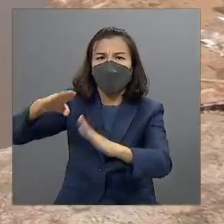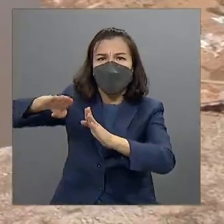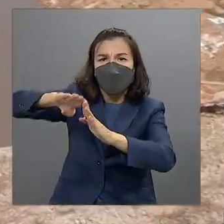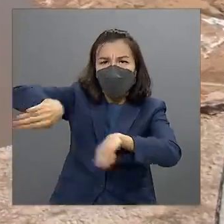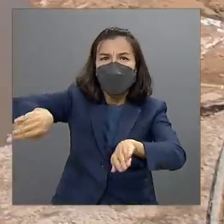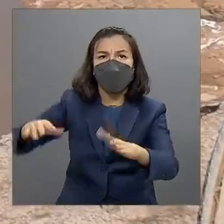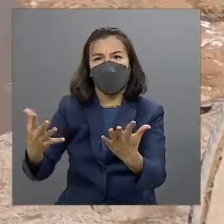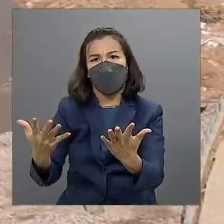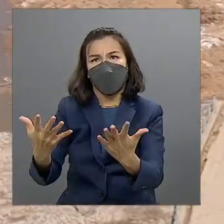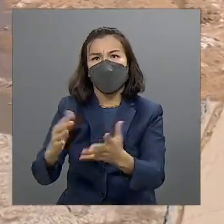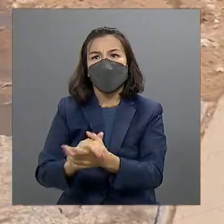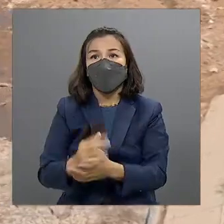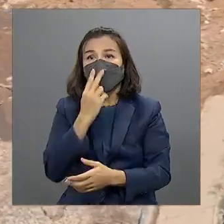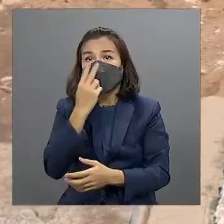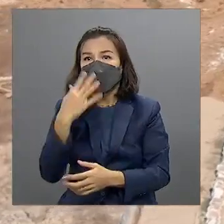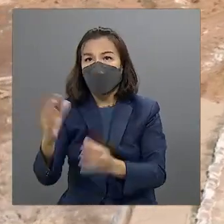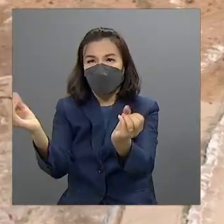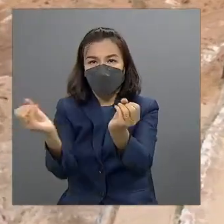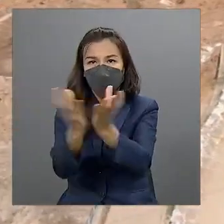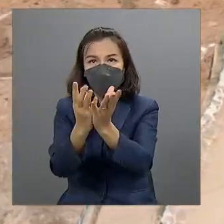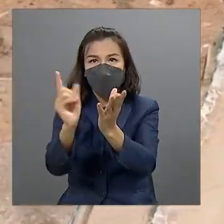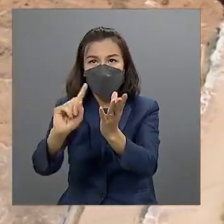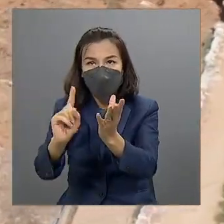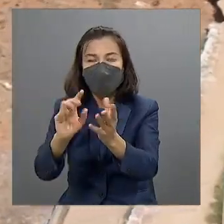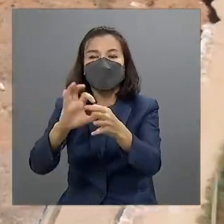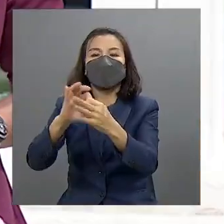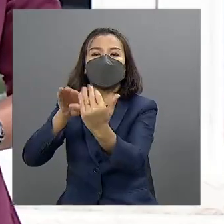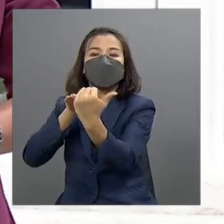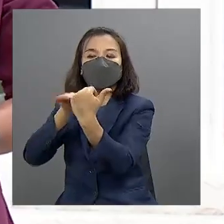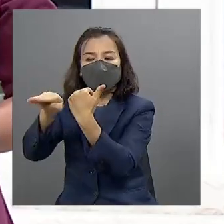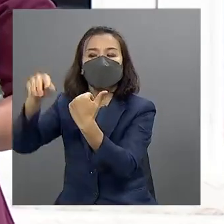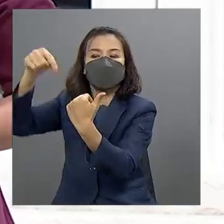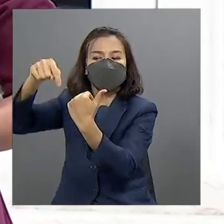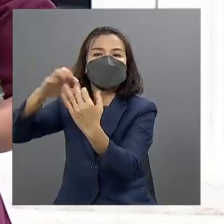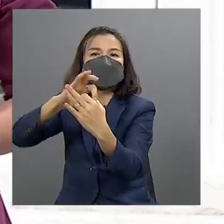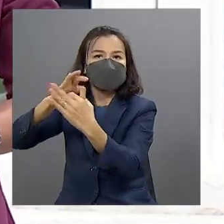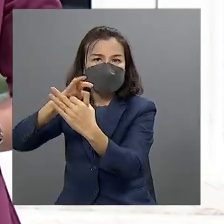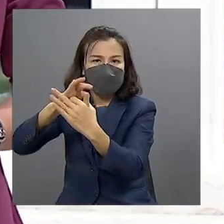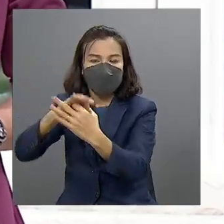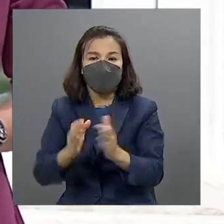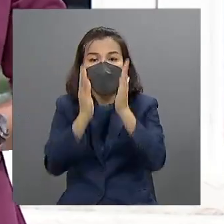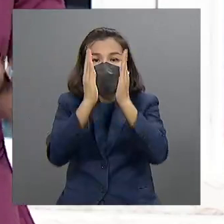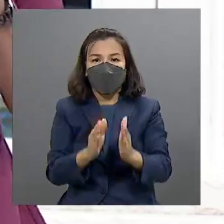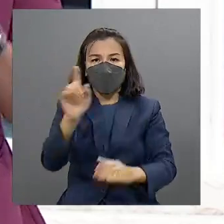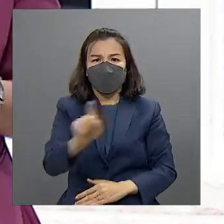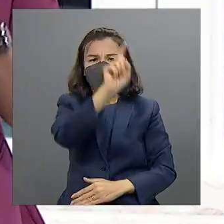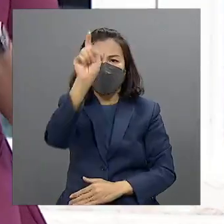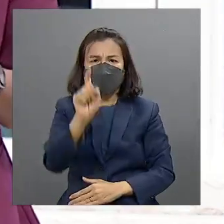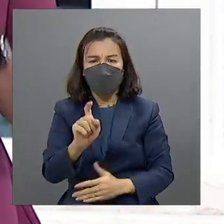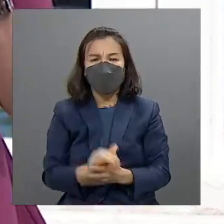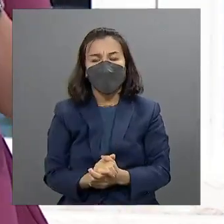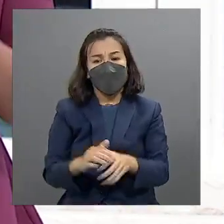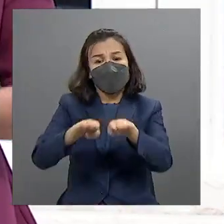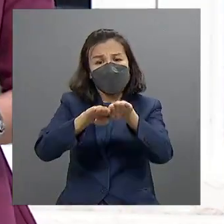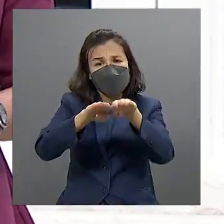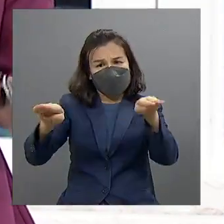ยวแล้วกอาจจะเป็ผลกระทบที่เกิดขึ้นกับถนนด้วยนะคะทีนี้ข้อสังเกตของชาวบ้านว่า ก่สร้างไดมตรฐานหรอไม่ก็ค